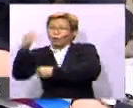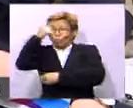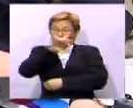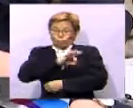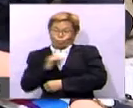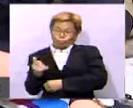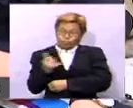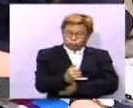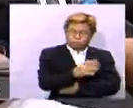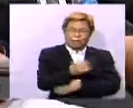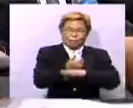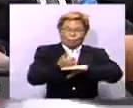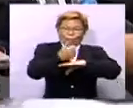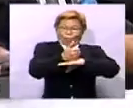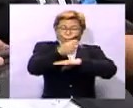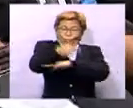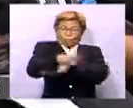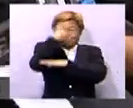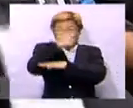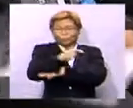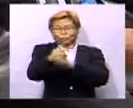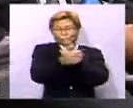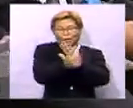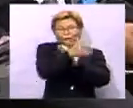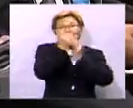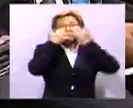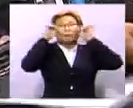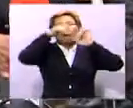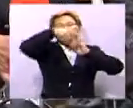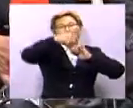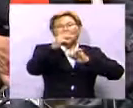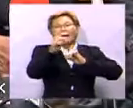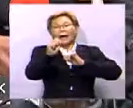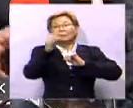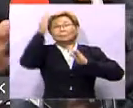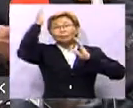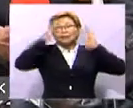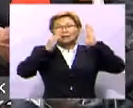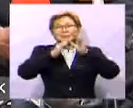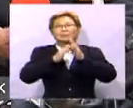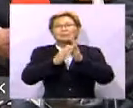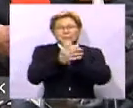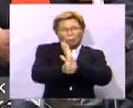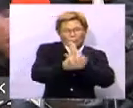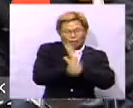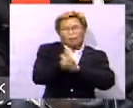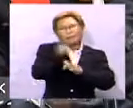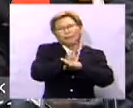memanfaatkannya, bahkan mewujudkan keperluan untuk bakat dan keupayaan PKS tempatan melengkapkan perniagaan asing berkenaan.